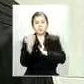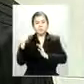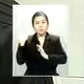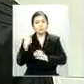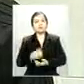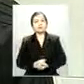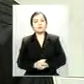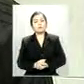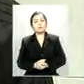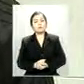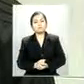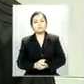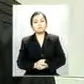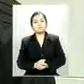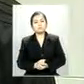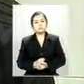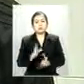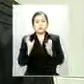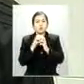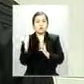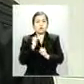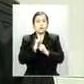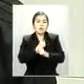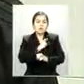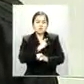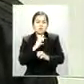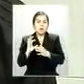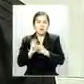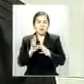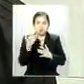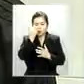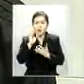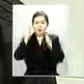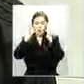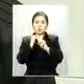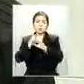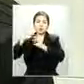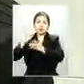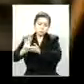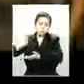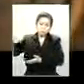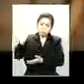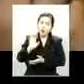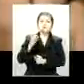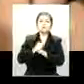ตามมันเขาไม่อยากจะไปยุ่งนะฮะคนทำหนังบางทีมันลงทุนลงแรงไปเยอะใช้เงินจำนวนมหาศาลในการ